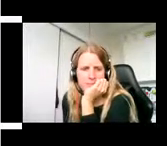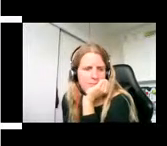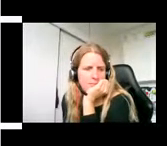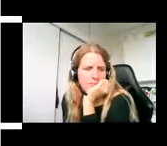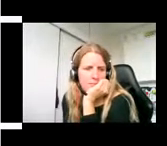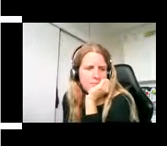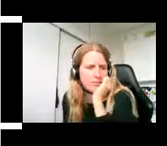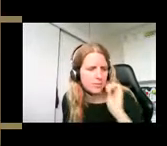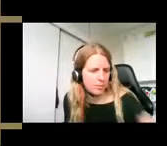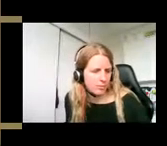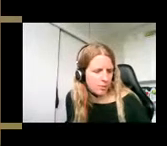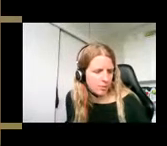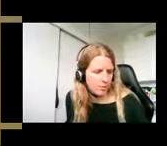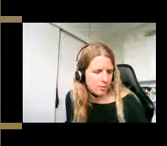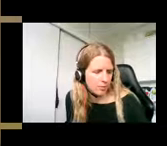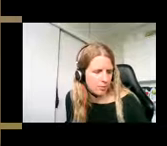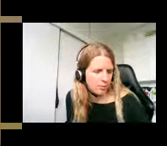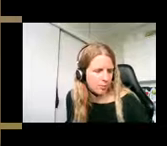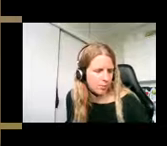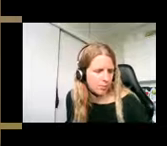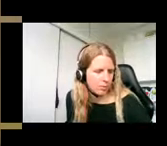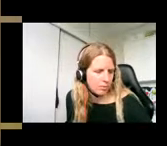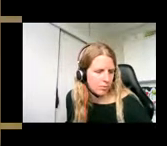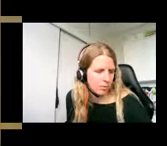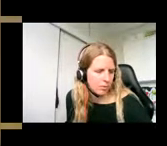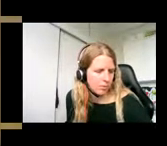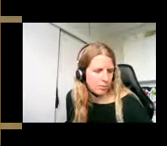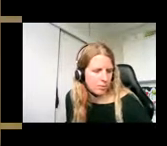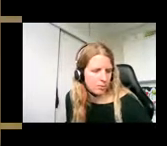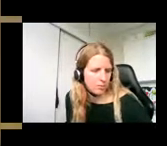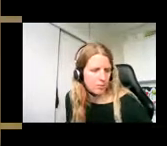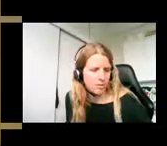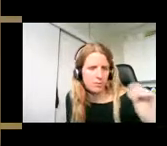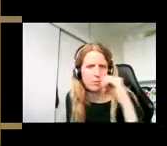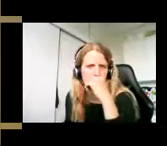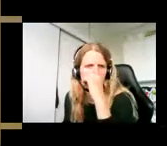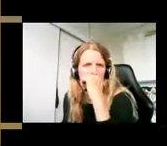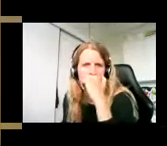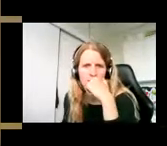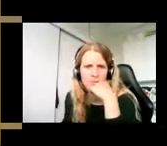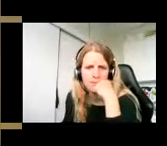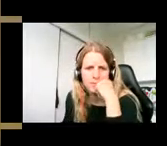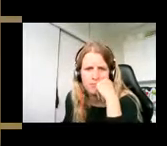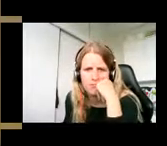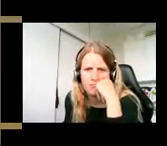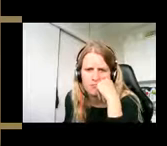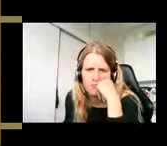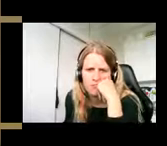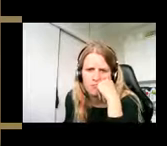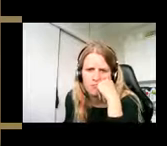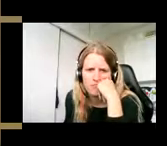zoiets. Poetspersoneel, is het extern, Caroline? Ik denk het wel, ja. Ik weet niet of Sylvia ook nog op gaat antwoorden, zelfs, maar